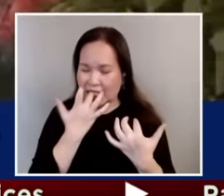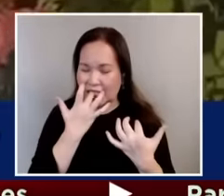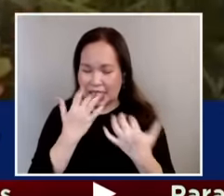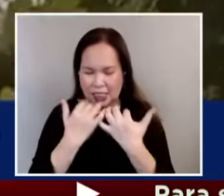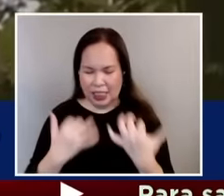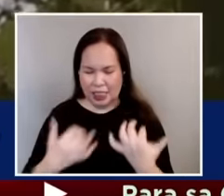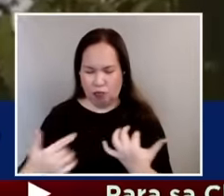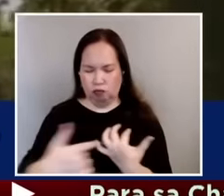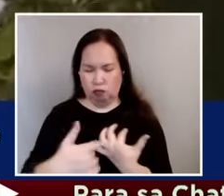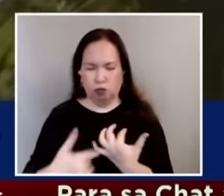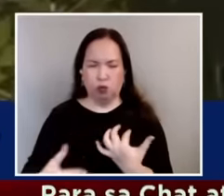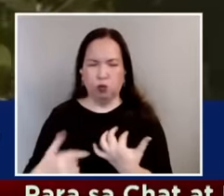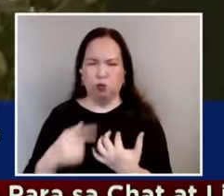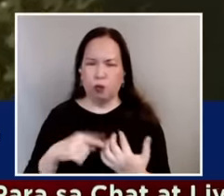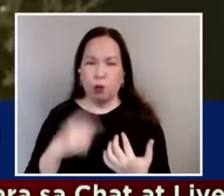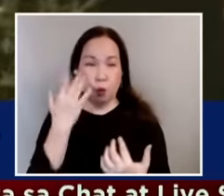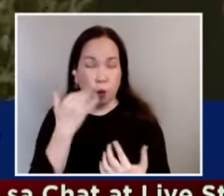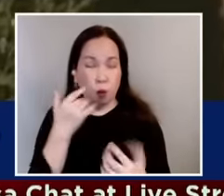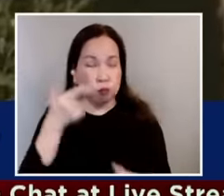sa pamamaril.